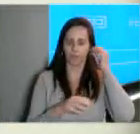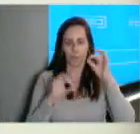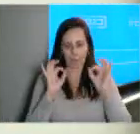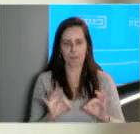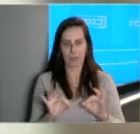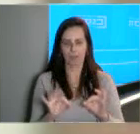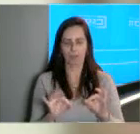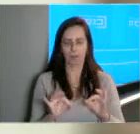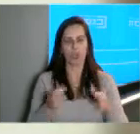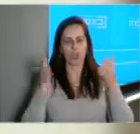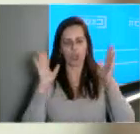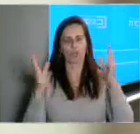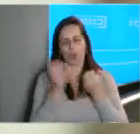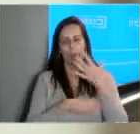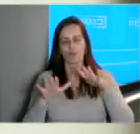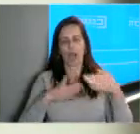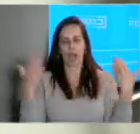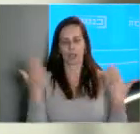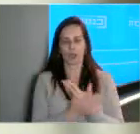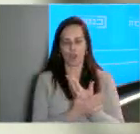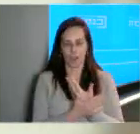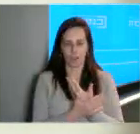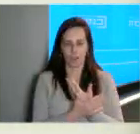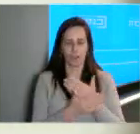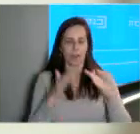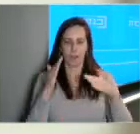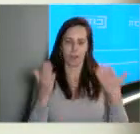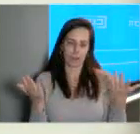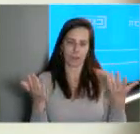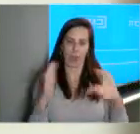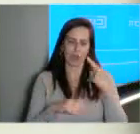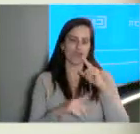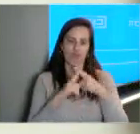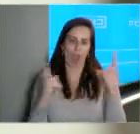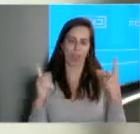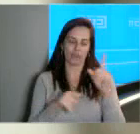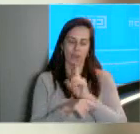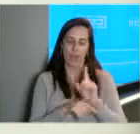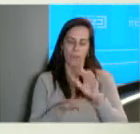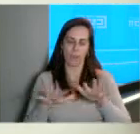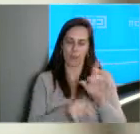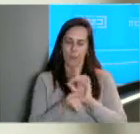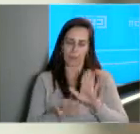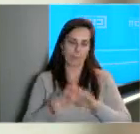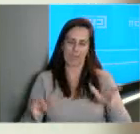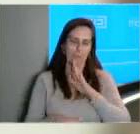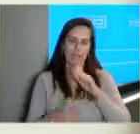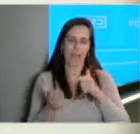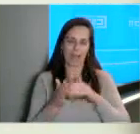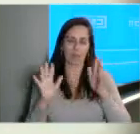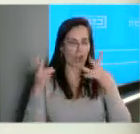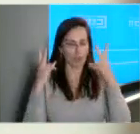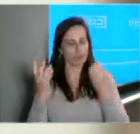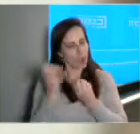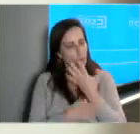ובאמת שסוף סוף תקום ממשלה חדשה אחרי שנה של ממשלת מעבר. זה מצב מאוד בעייתי, ולכן מאוד